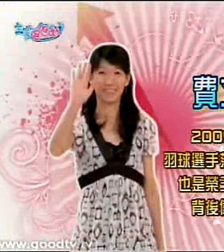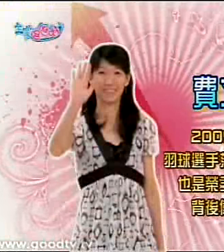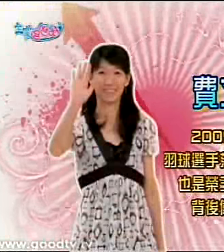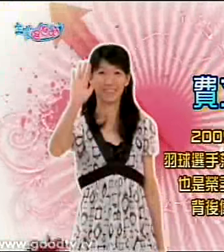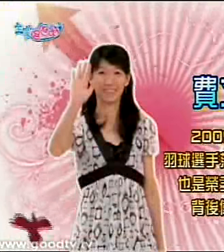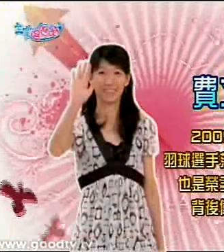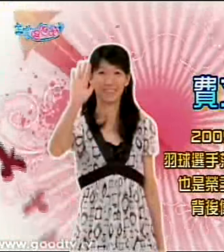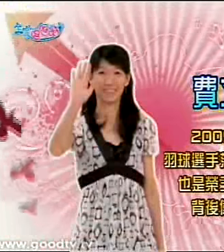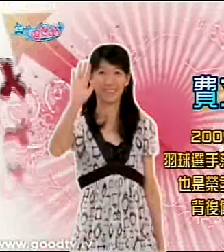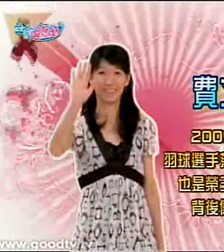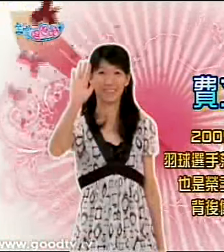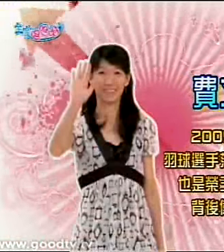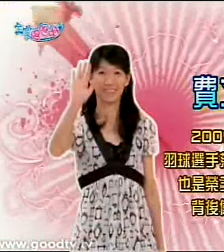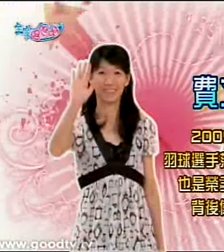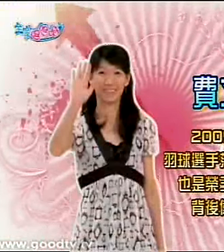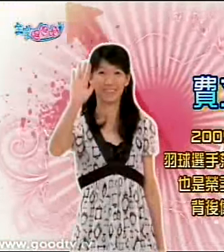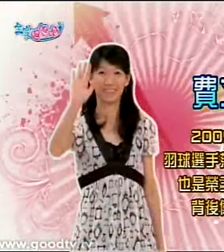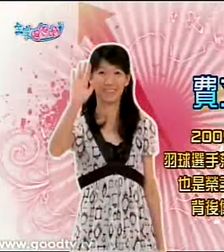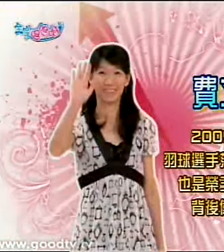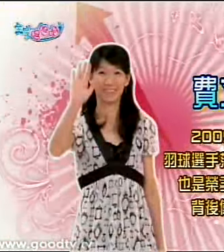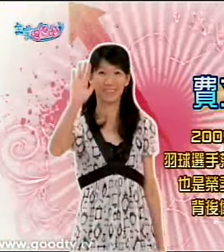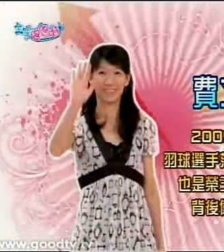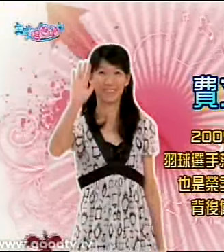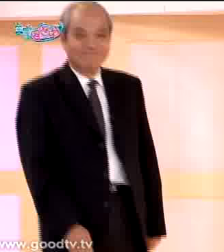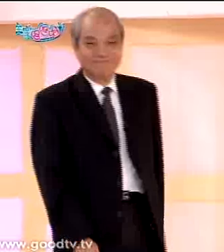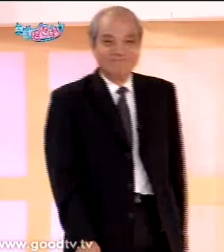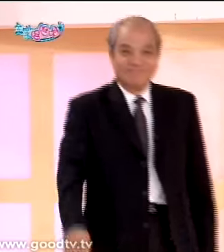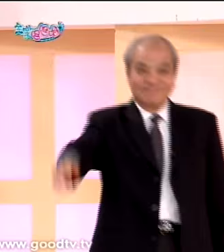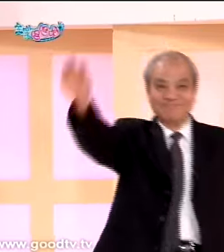论坛报的社长黄清英黄社长，欢迎。